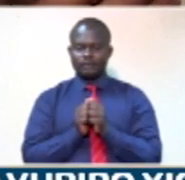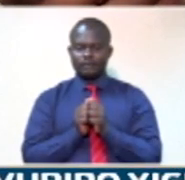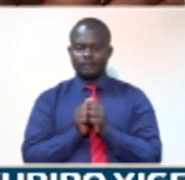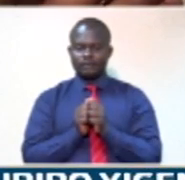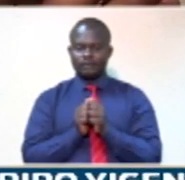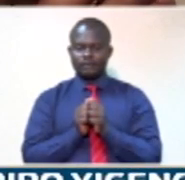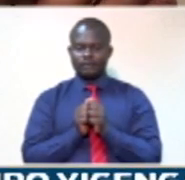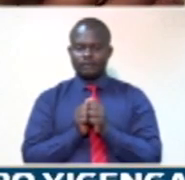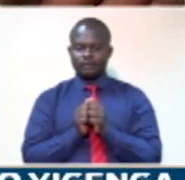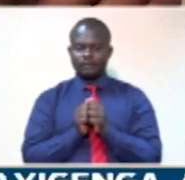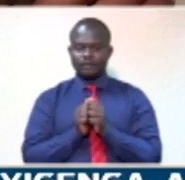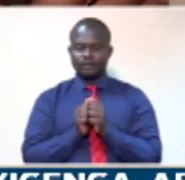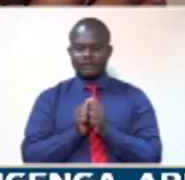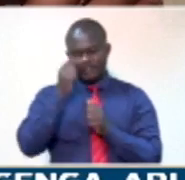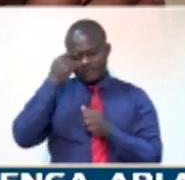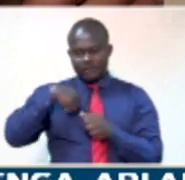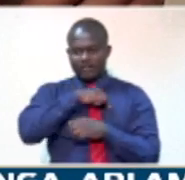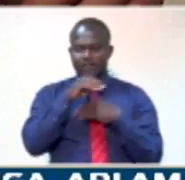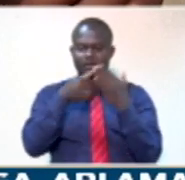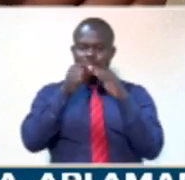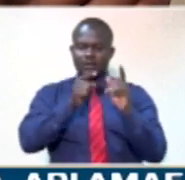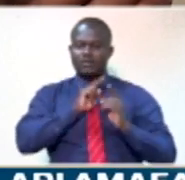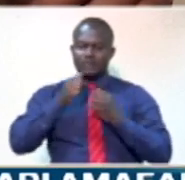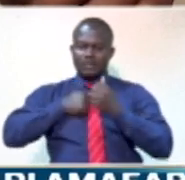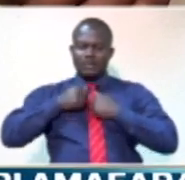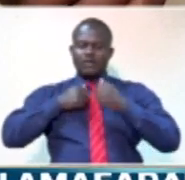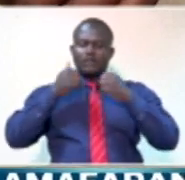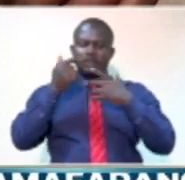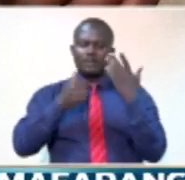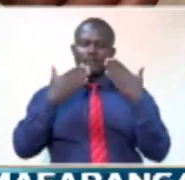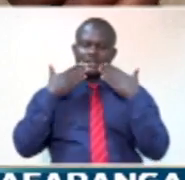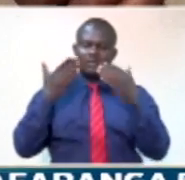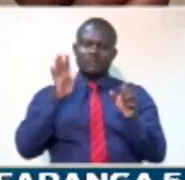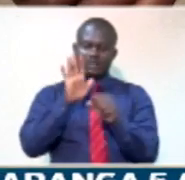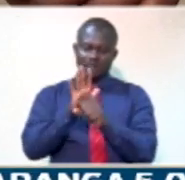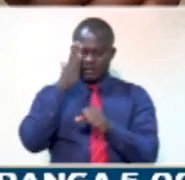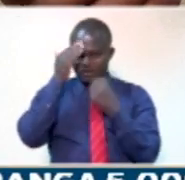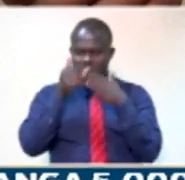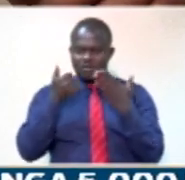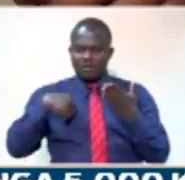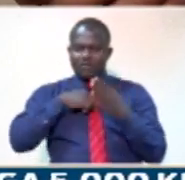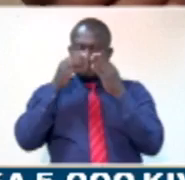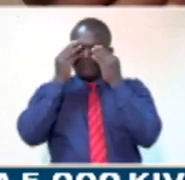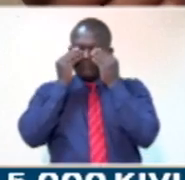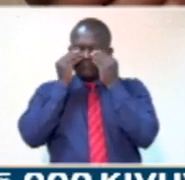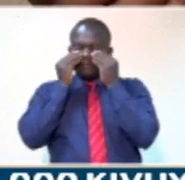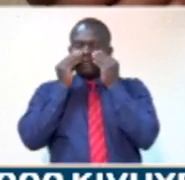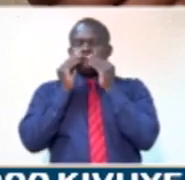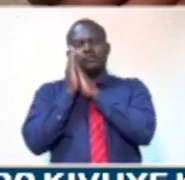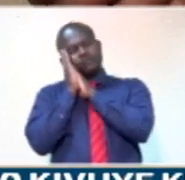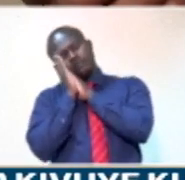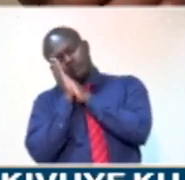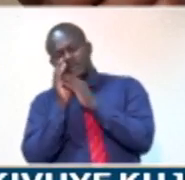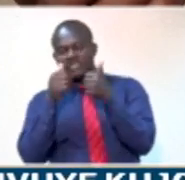kufika kuri nge kuza kw'ingabo z'u Rwanda ni ibintu nshimira cyane, kuko ubu turasinzira neza, ntabwo